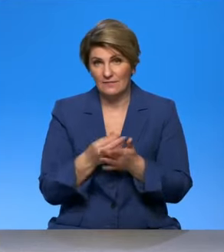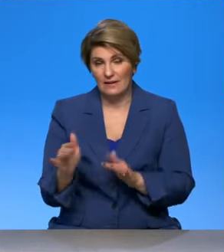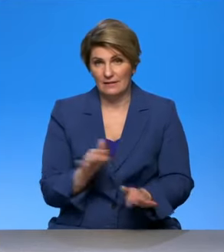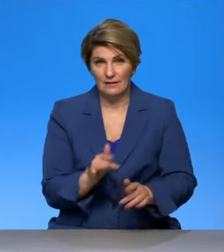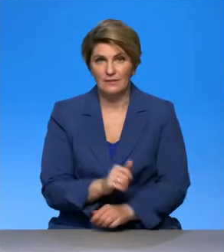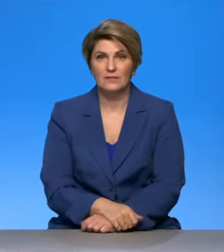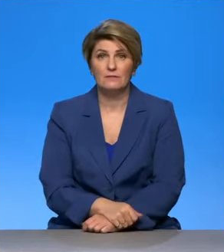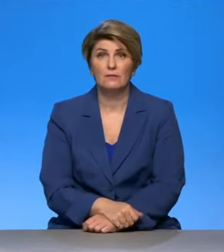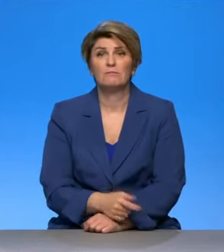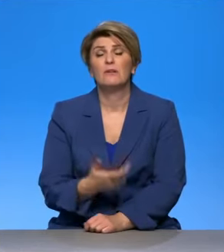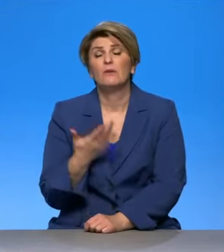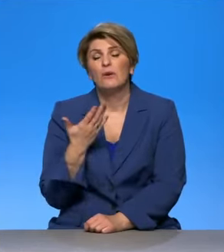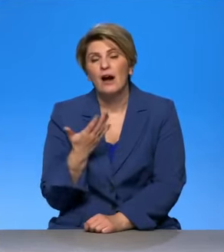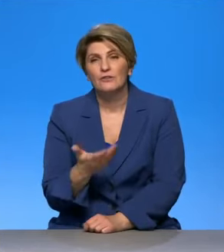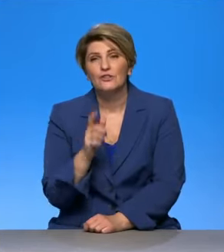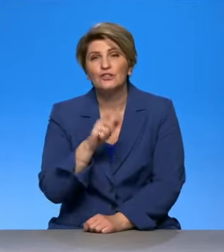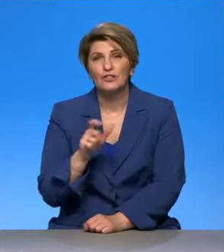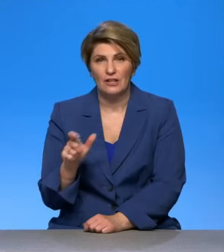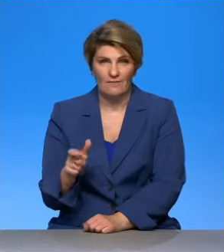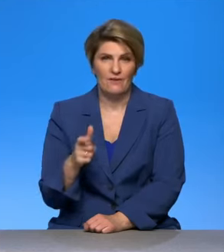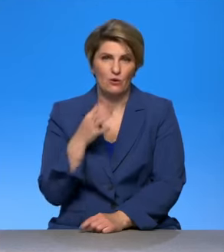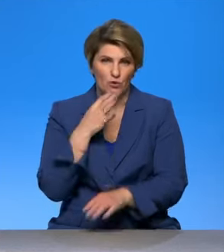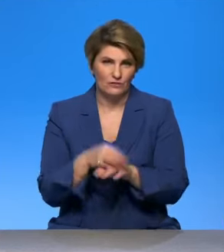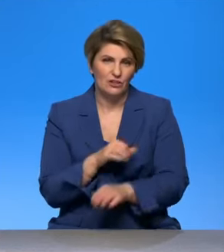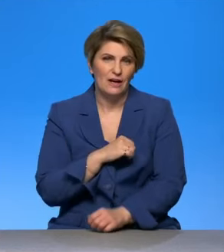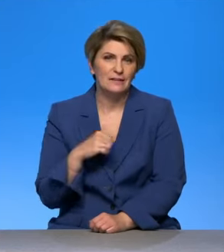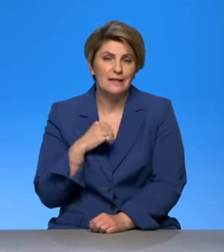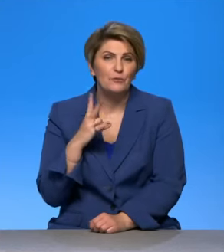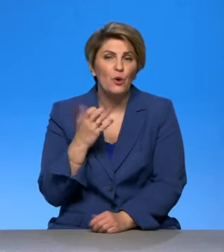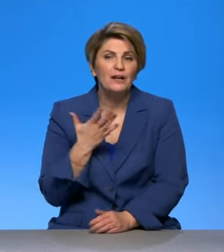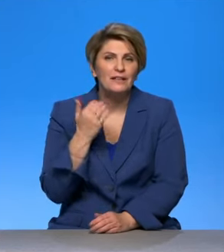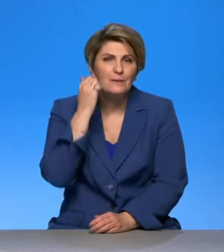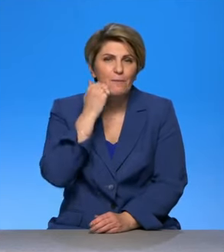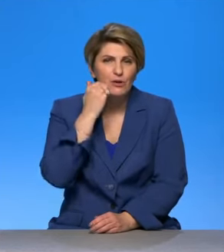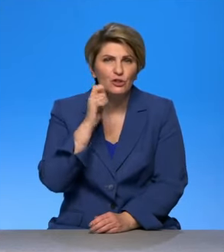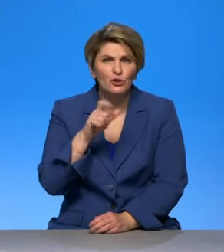конечно, человек отвечает сам, но если это пожилой человек, допустим, да, и ему постоянно